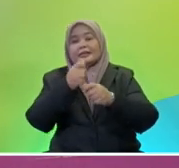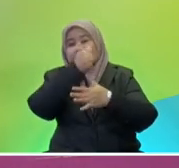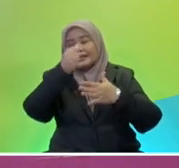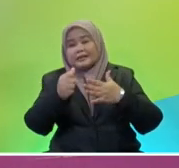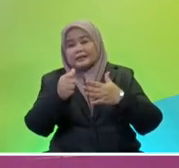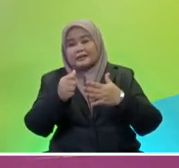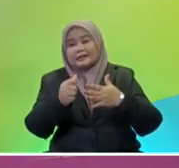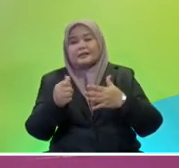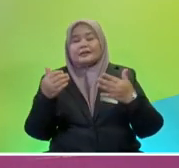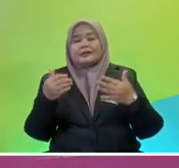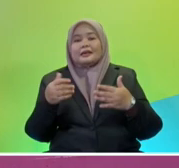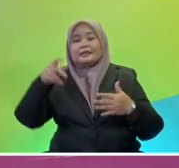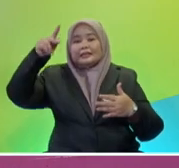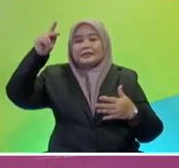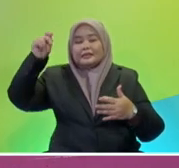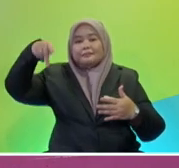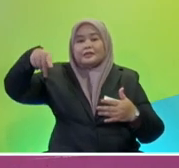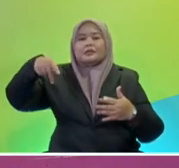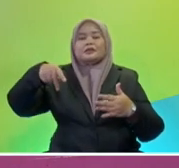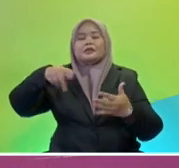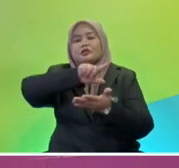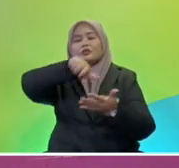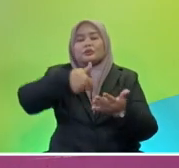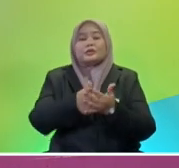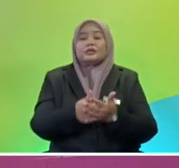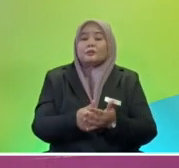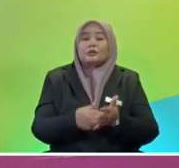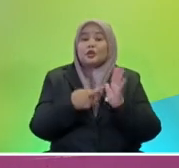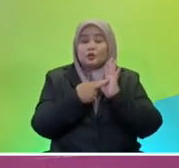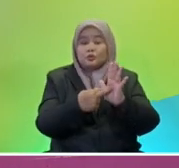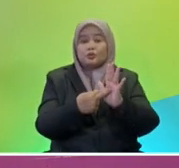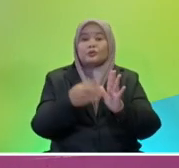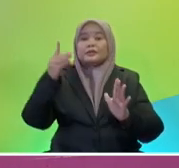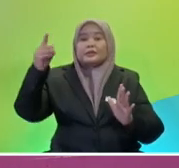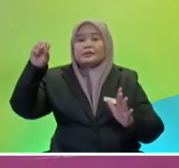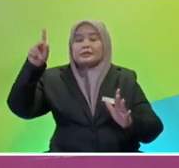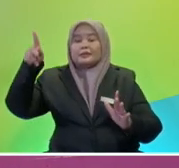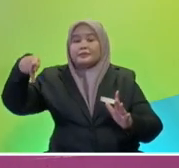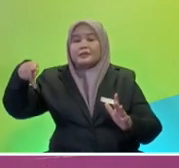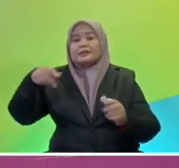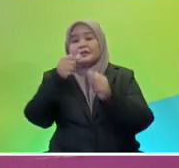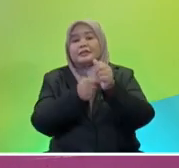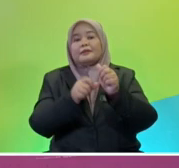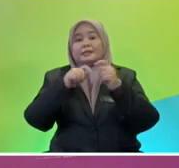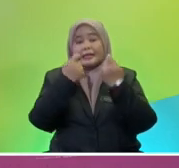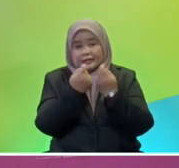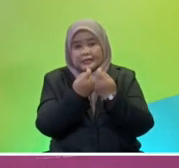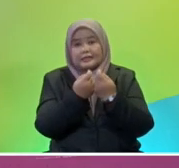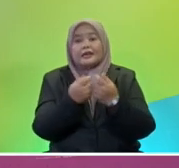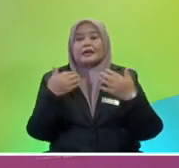eh dia ada TV keseluruhan kita boleh rujuk setiap di SGP setiap tingkatan itu ada